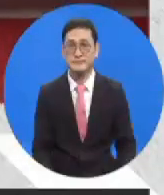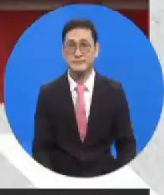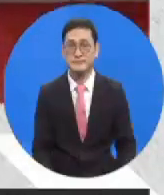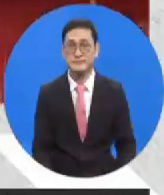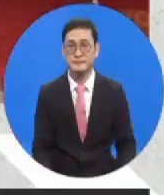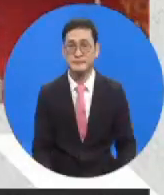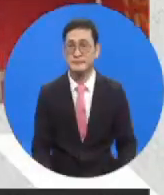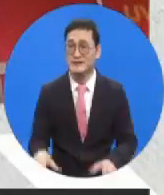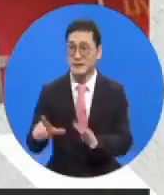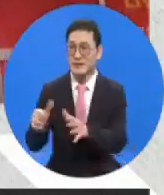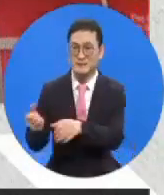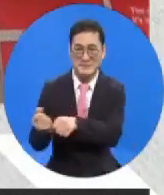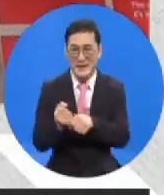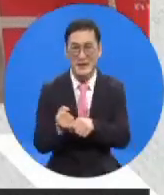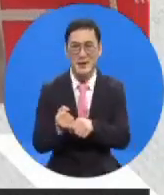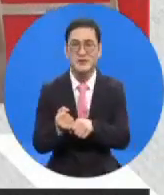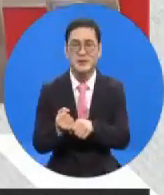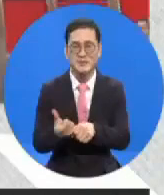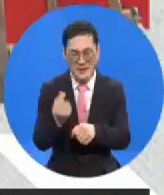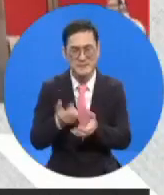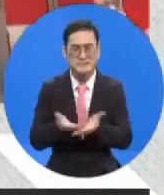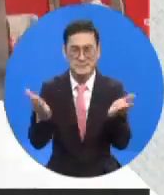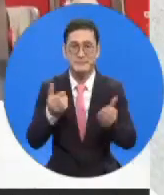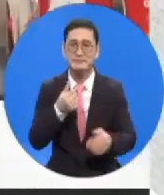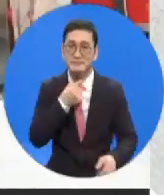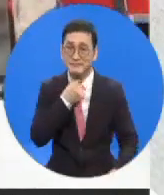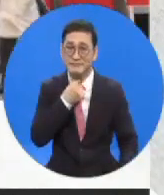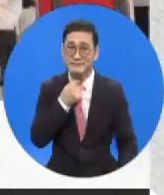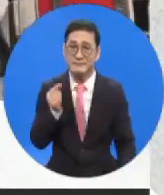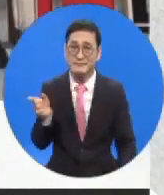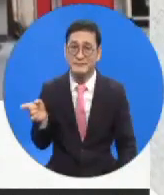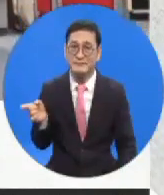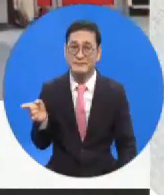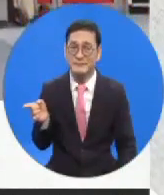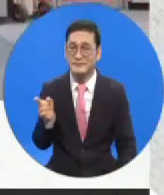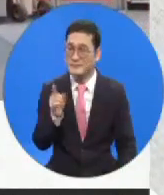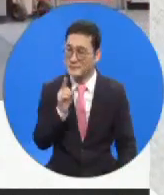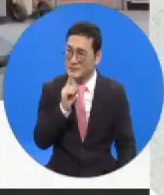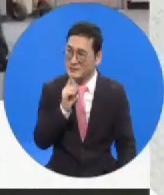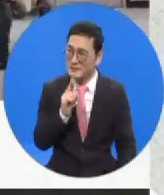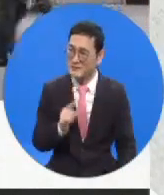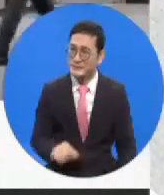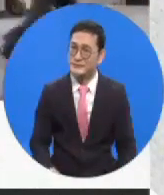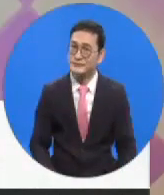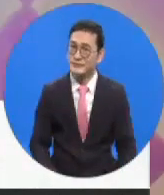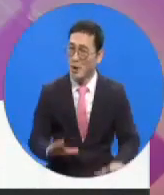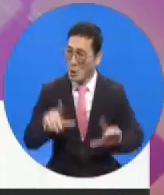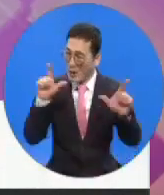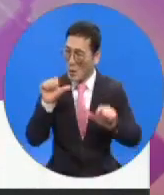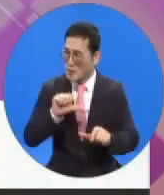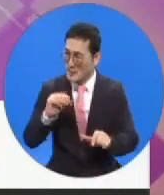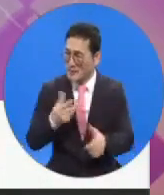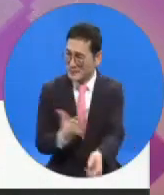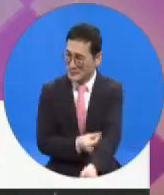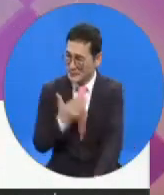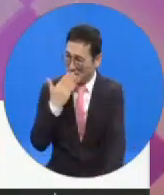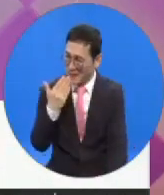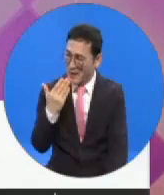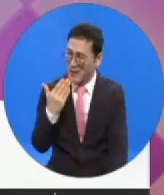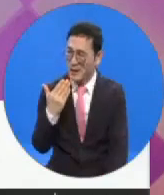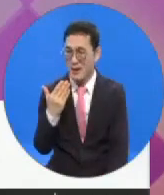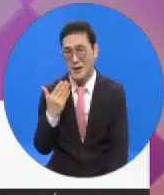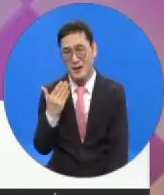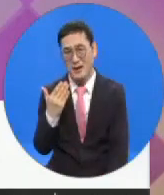근데 저 부분은 좀 5천만이라는 숫자가 이제 귀에 들어오네요. 굉장히 자신 있어 한다. 네. 자, 국내 이